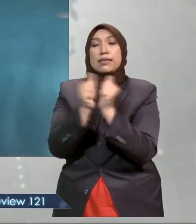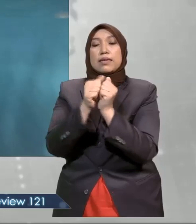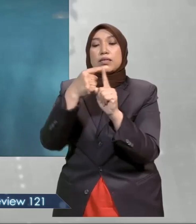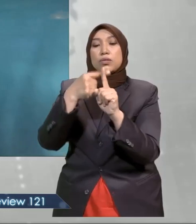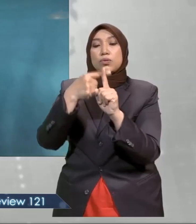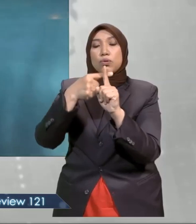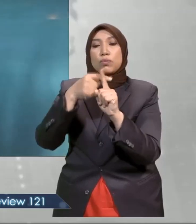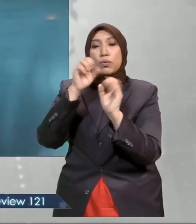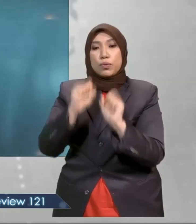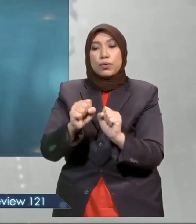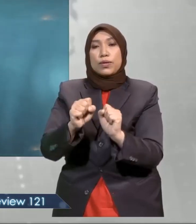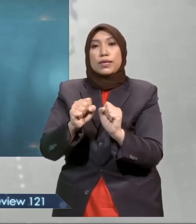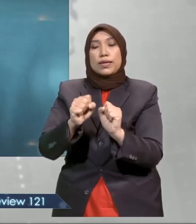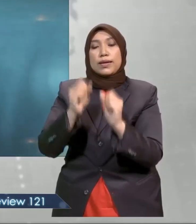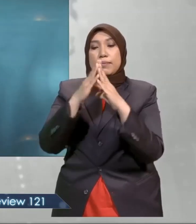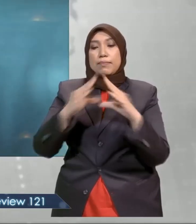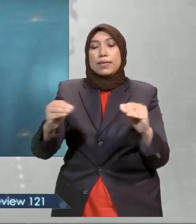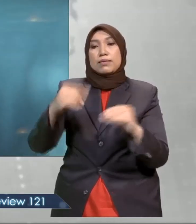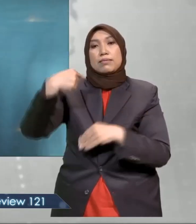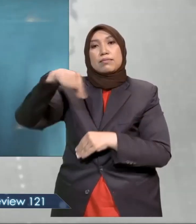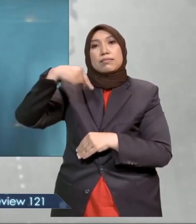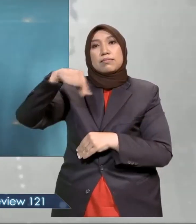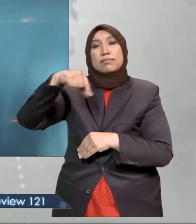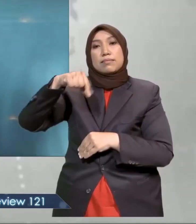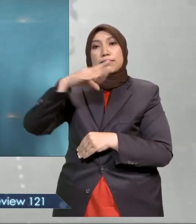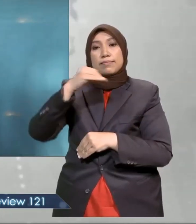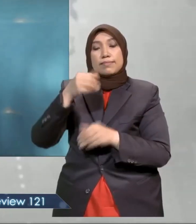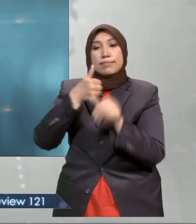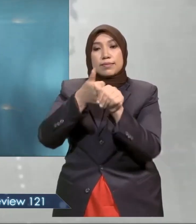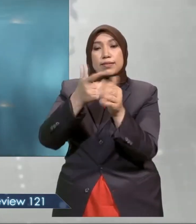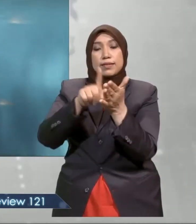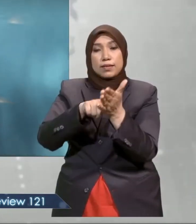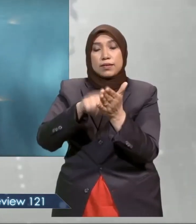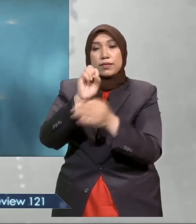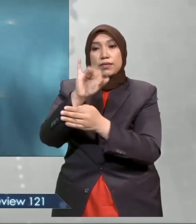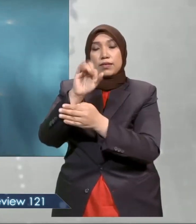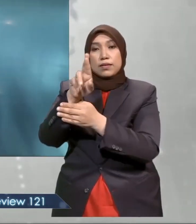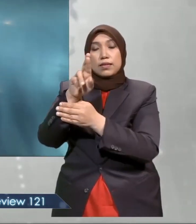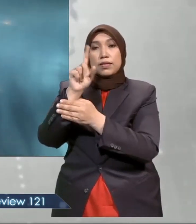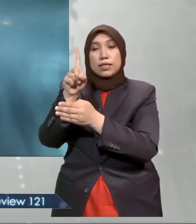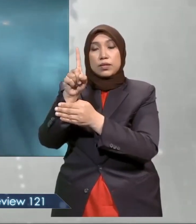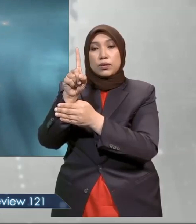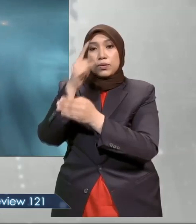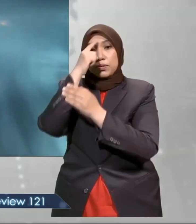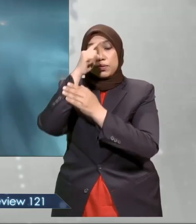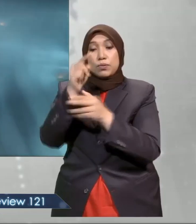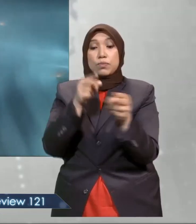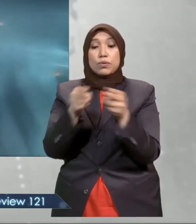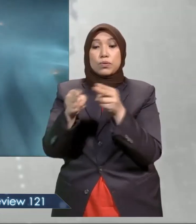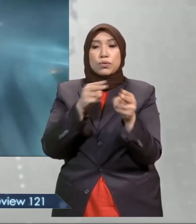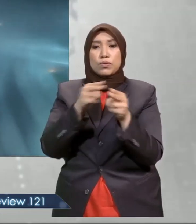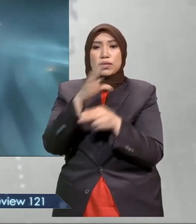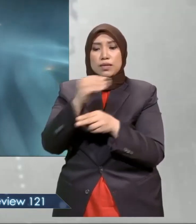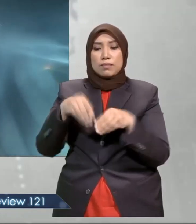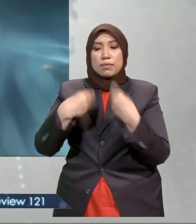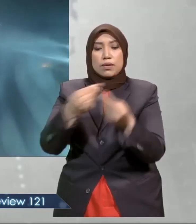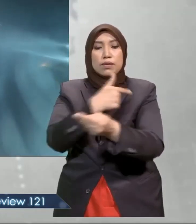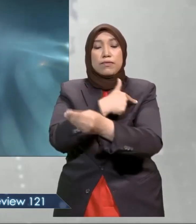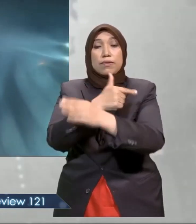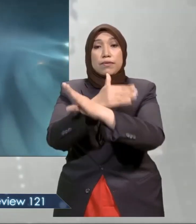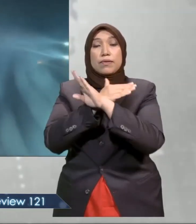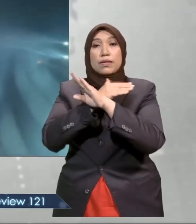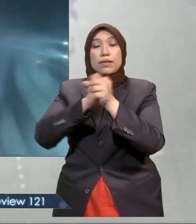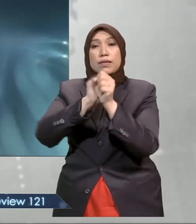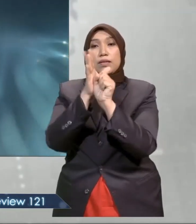boleh menjejaskan kualiti. Ikuti laporan Siri 1 Nazariah Muhammad Hazir yang mengikuti pengendalian dan pemberian vaksin